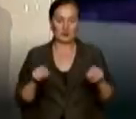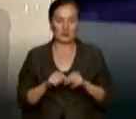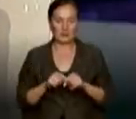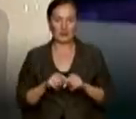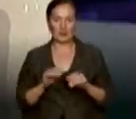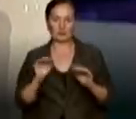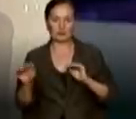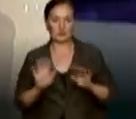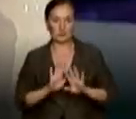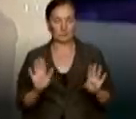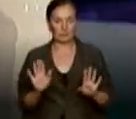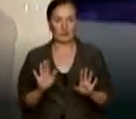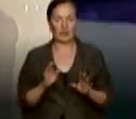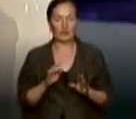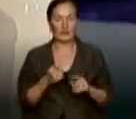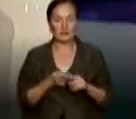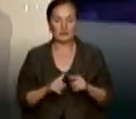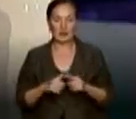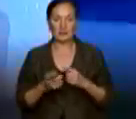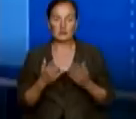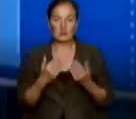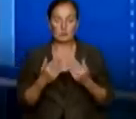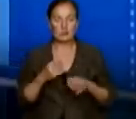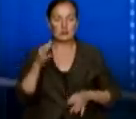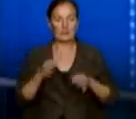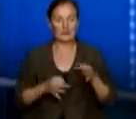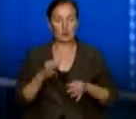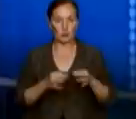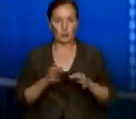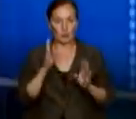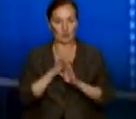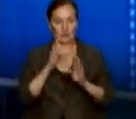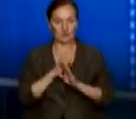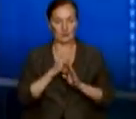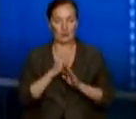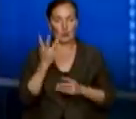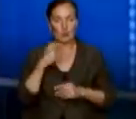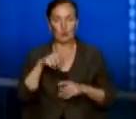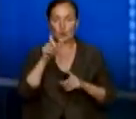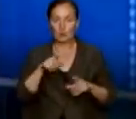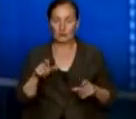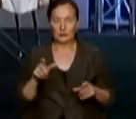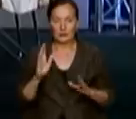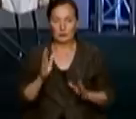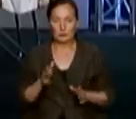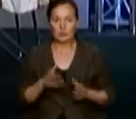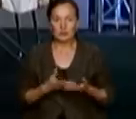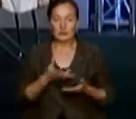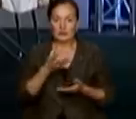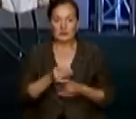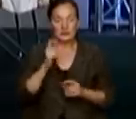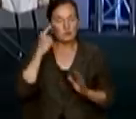Тобто, відповідність тут за і це стосується природнього. Тобто так. Треба створювати цей. Коли людина буде платити, вона буде розуміти, що вона за